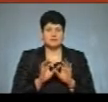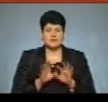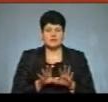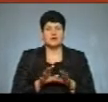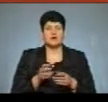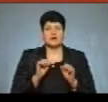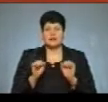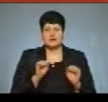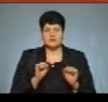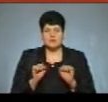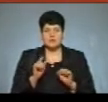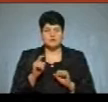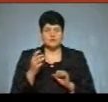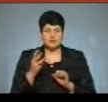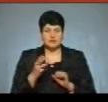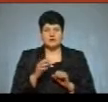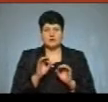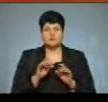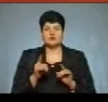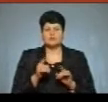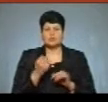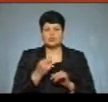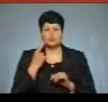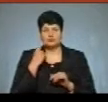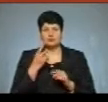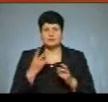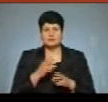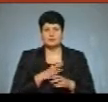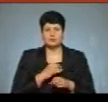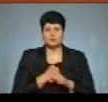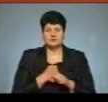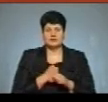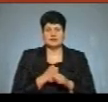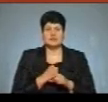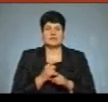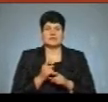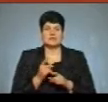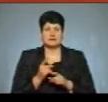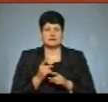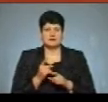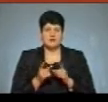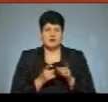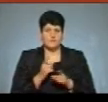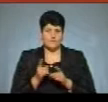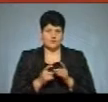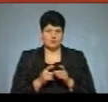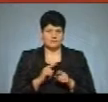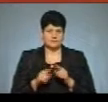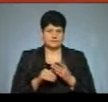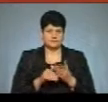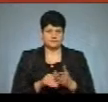проєкту «Централь-103», який пояснив, чого, на його думку, варто було б зробити реформу екстренки. Я пропоную зараз переглянути.